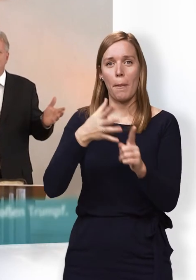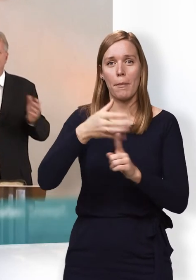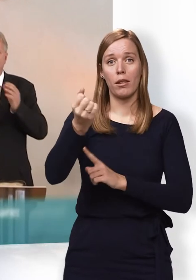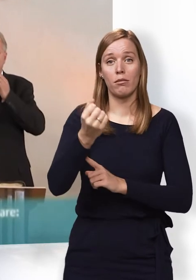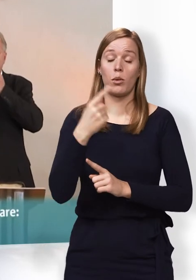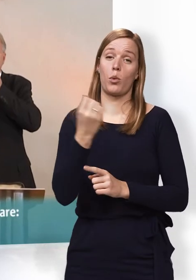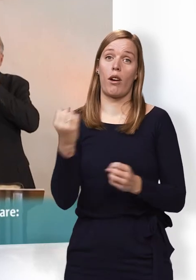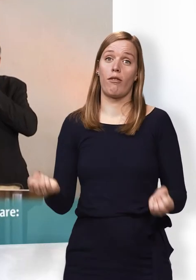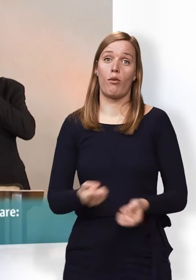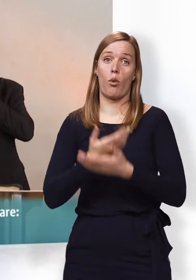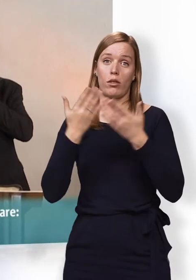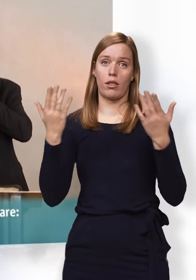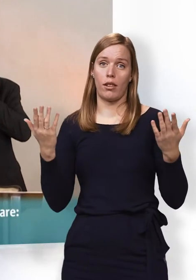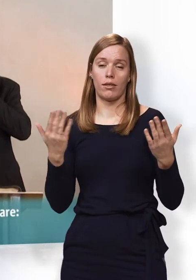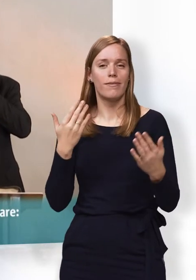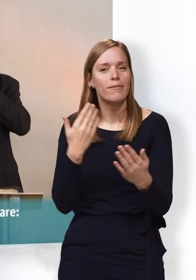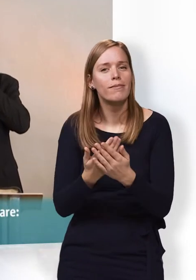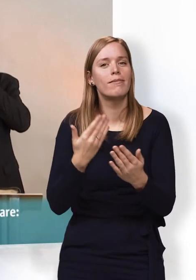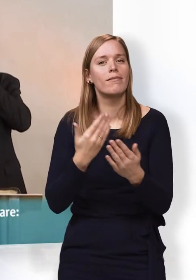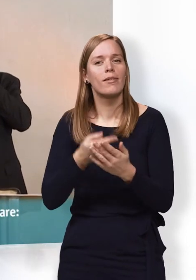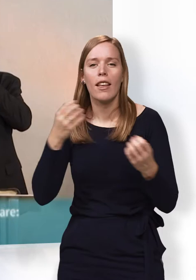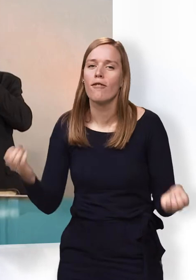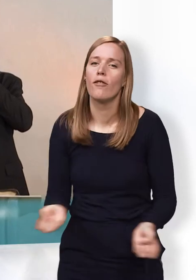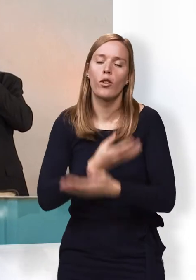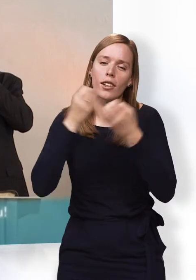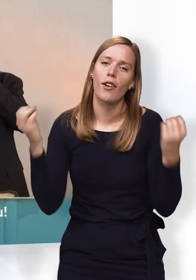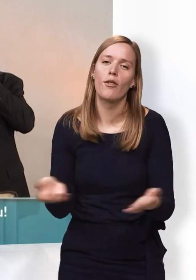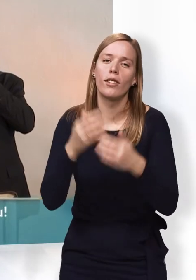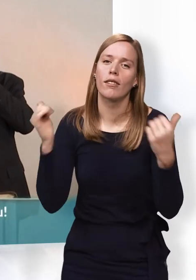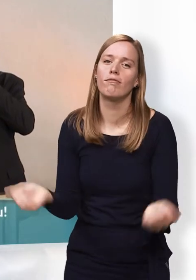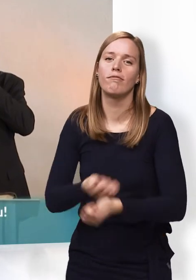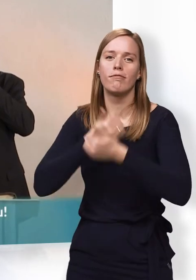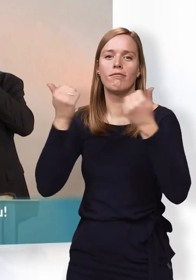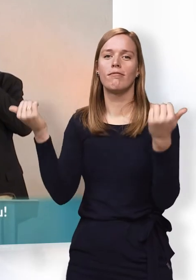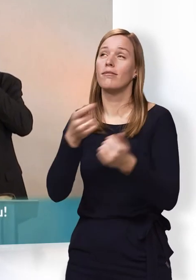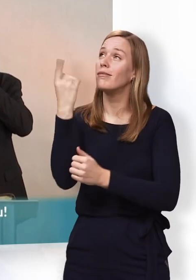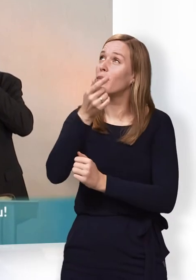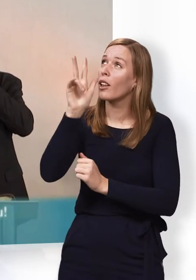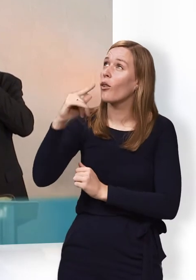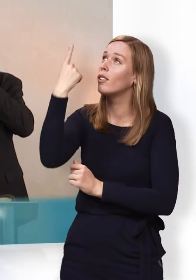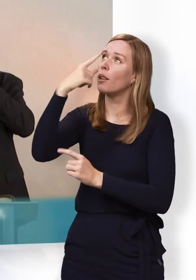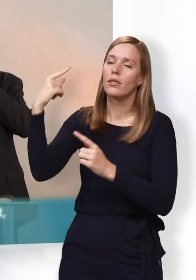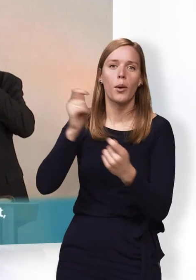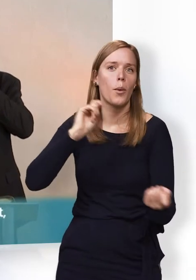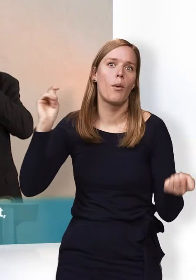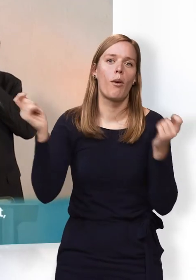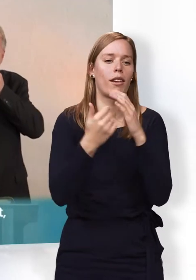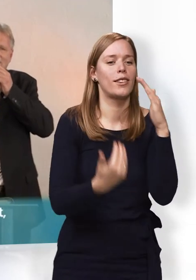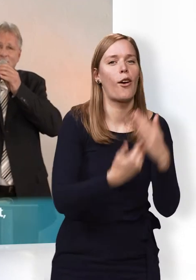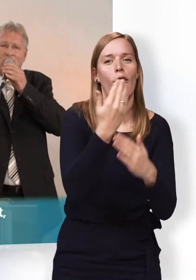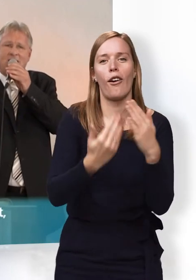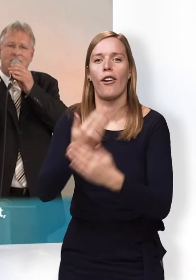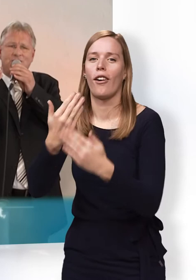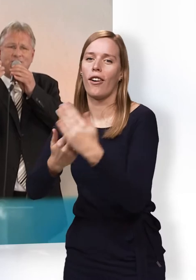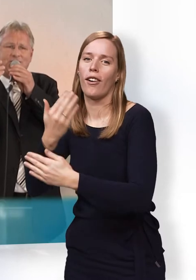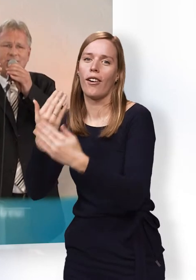Trumpf. Das ist das Wunder, Wunderbare, unser Gott macht alles neu. Und wer